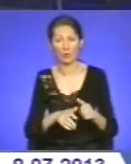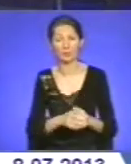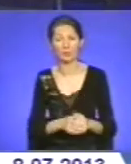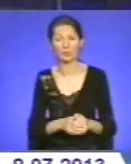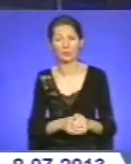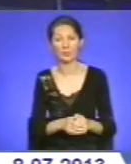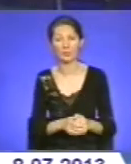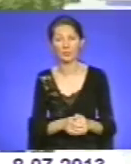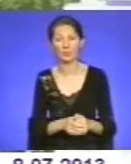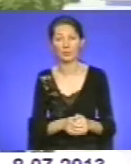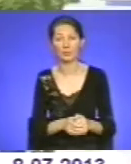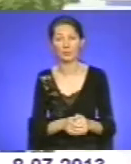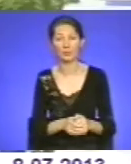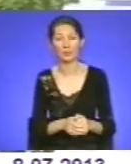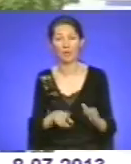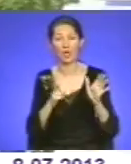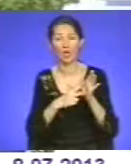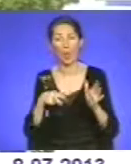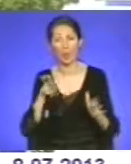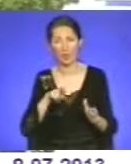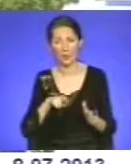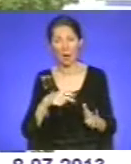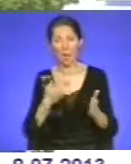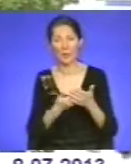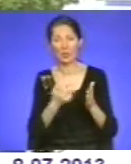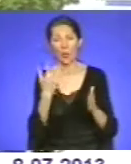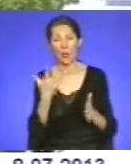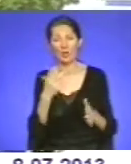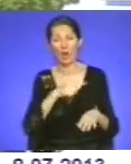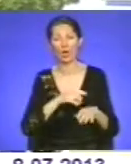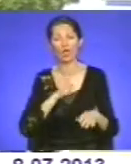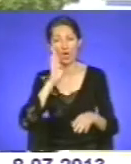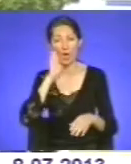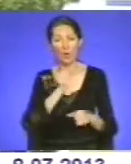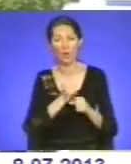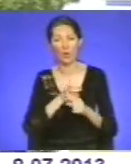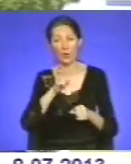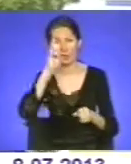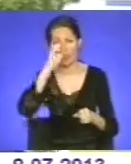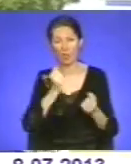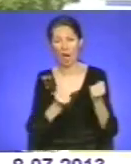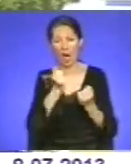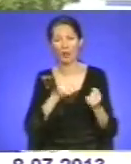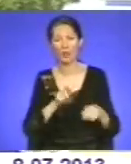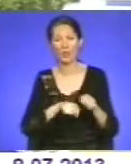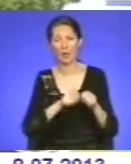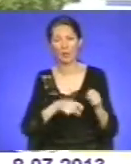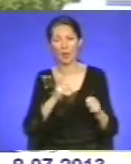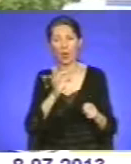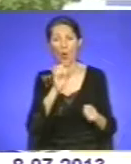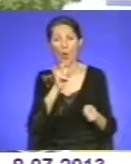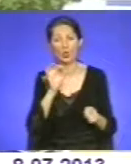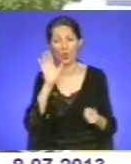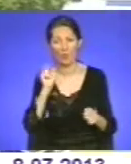Тернопільській області. 7 липня близько 5 години ранку працівниками Державтоінспекції Козівського райвідділу був